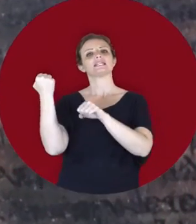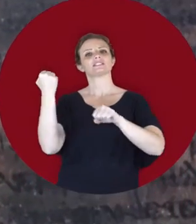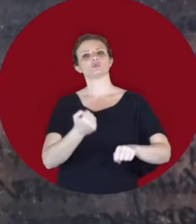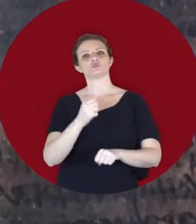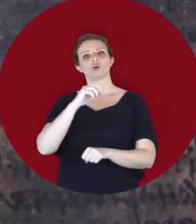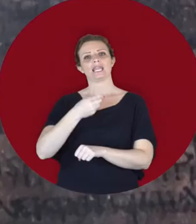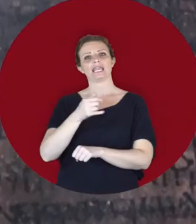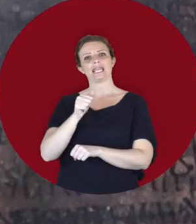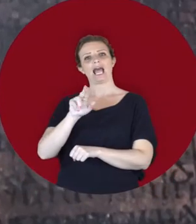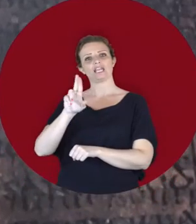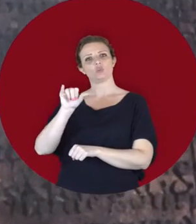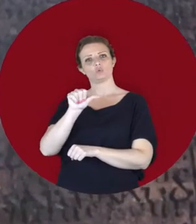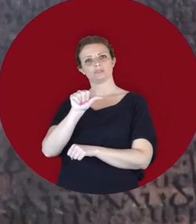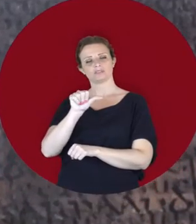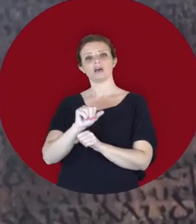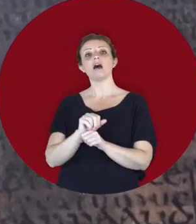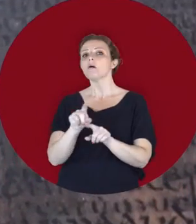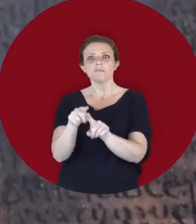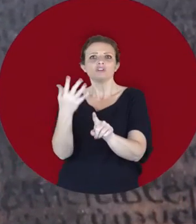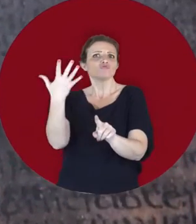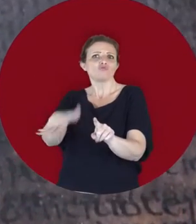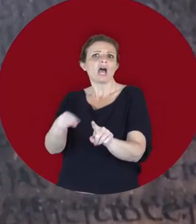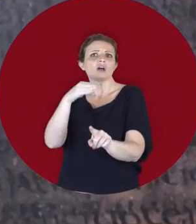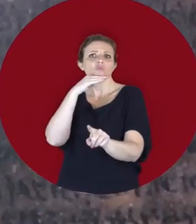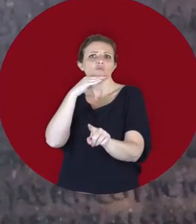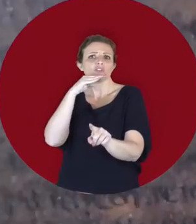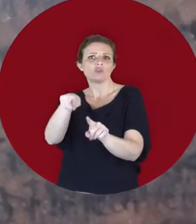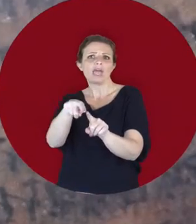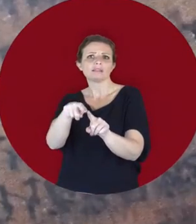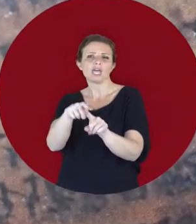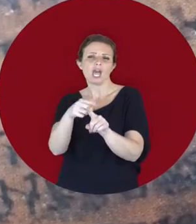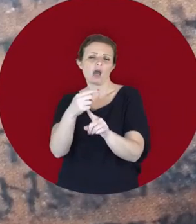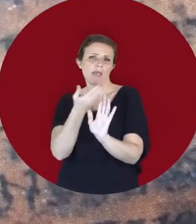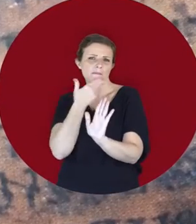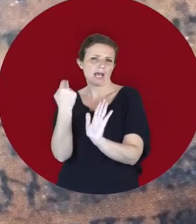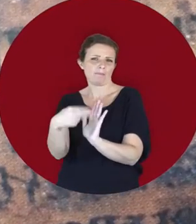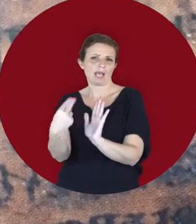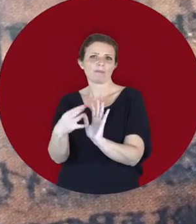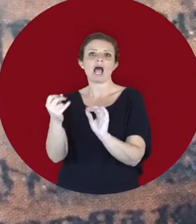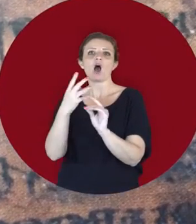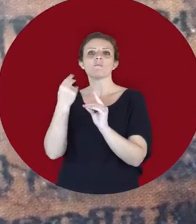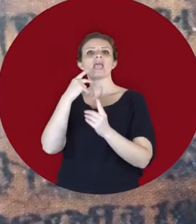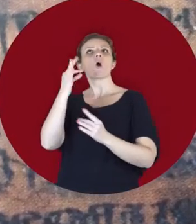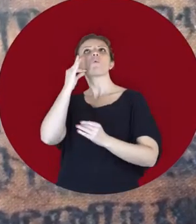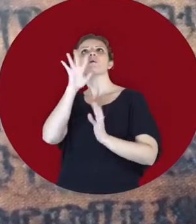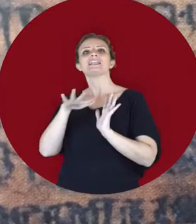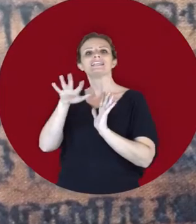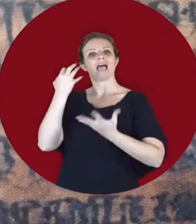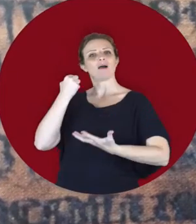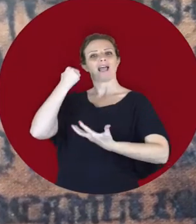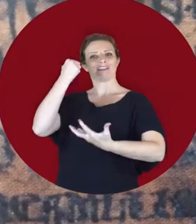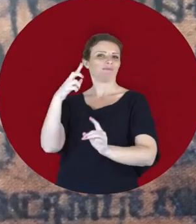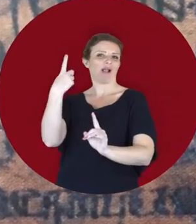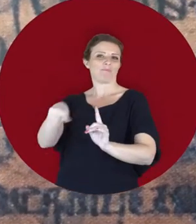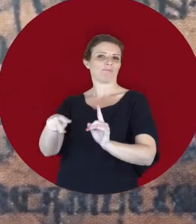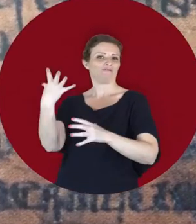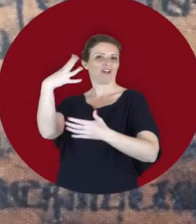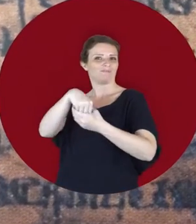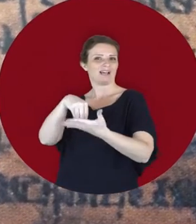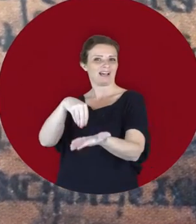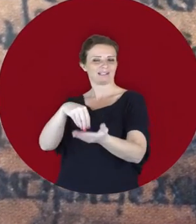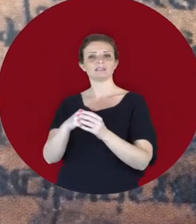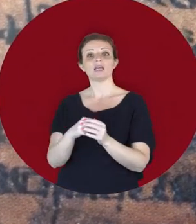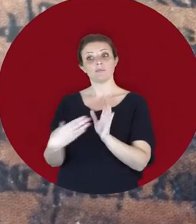codice XV, detto anche istituzioni di Gaius, da solo costituisce un elemento insostituibile del patrimonio